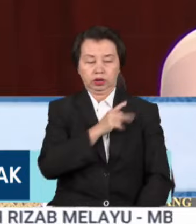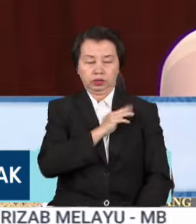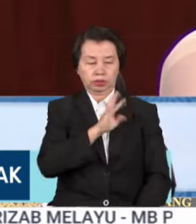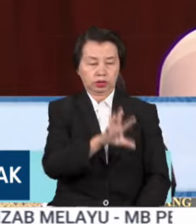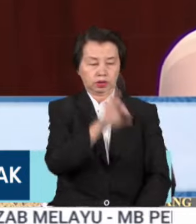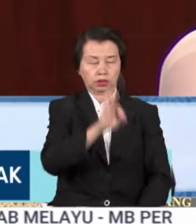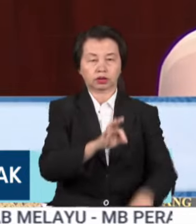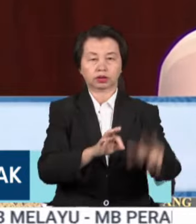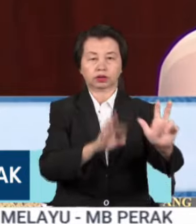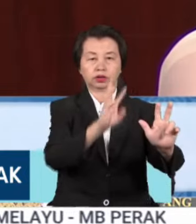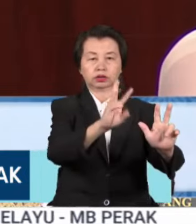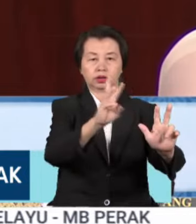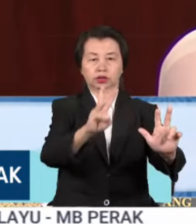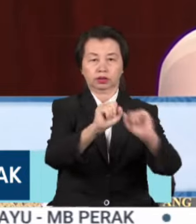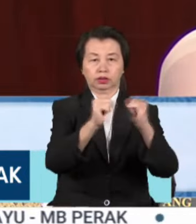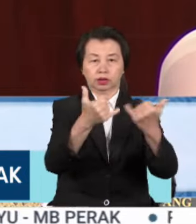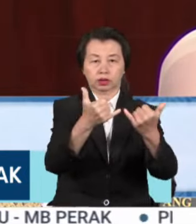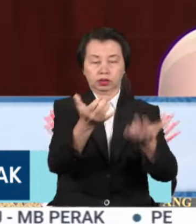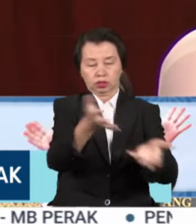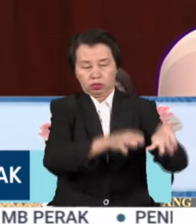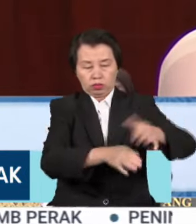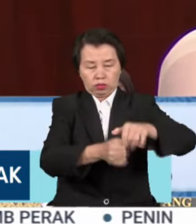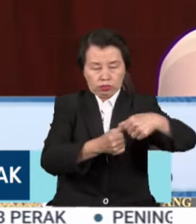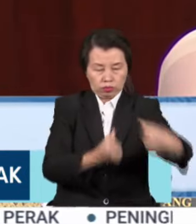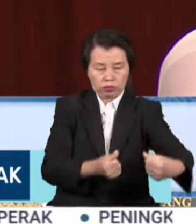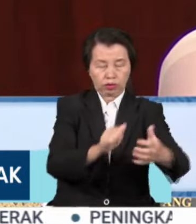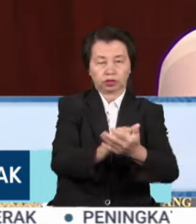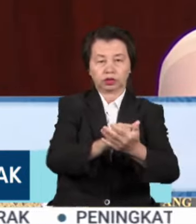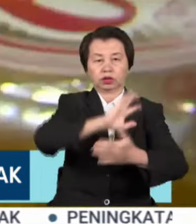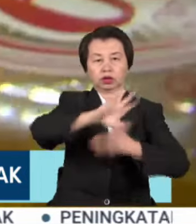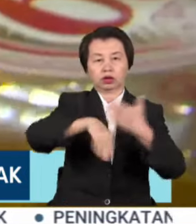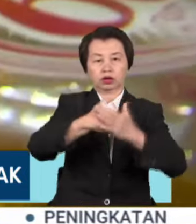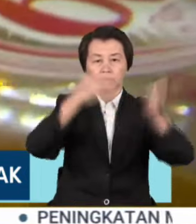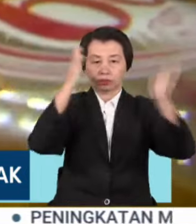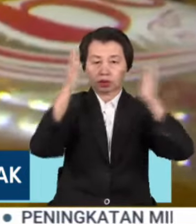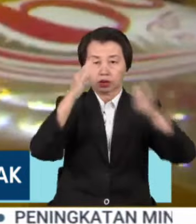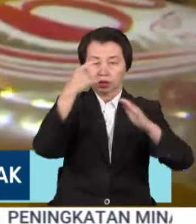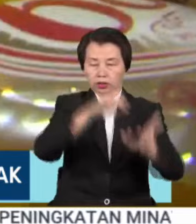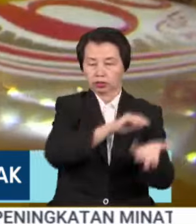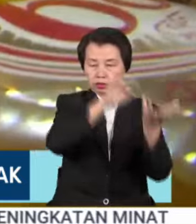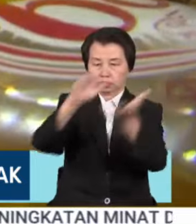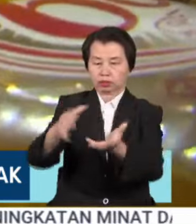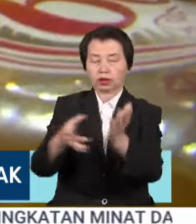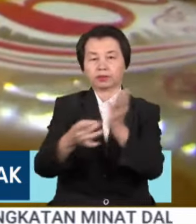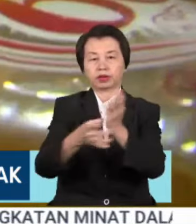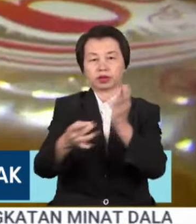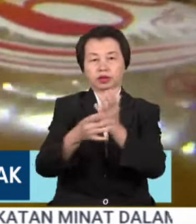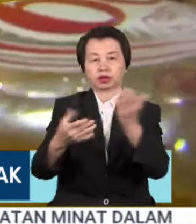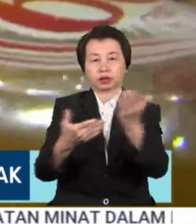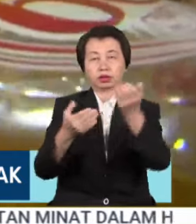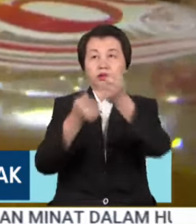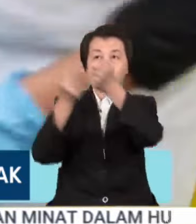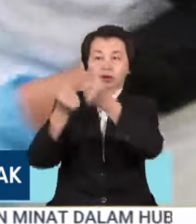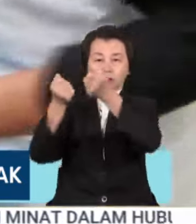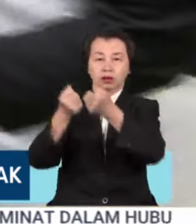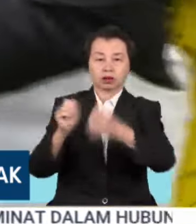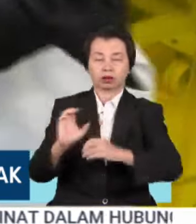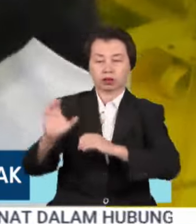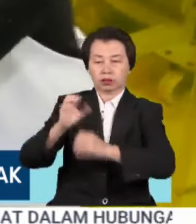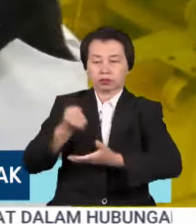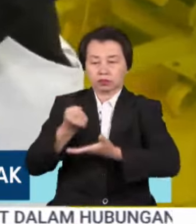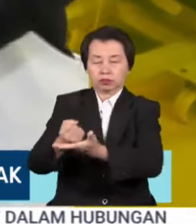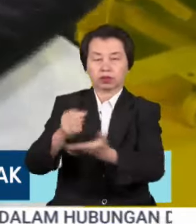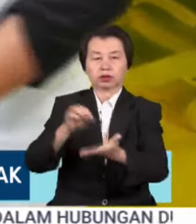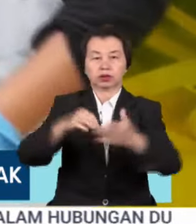melantik 366 syarikat pembungkus di seluruh negara bagi membekalkan minyak sawit minyak masak bersubsidi di